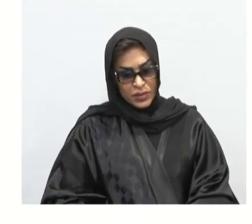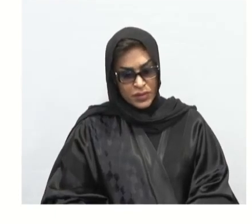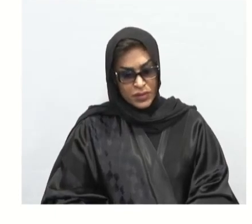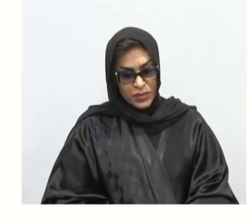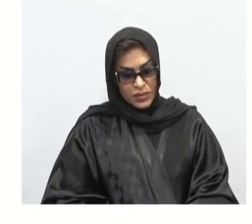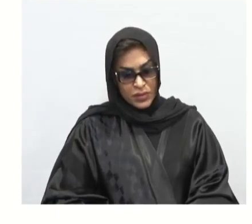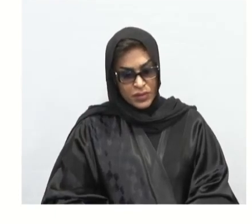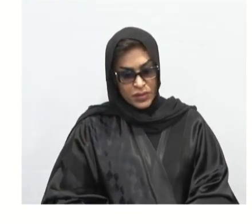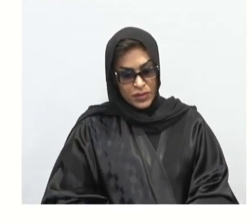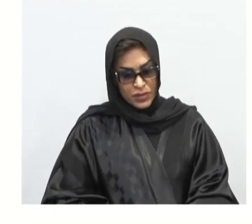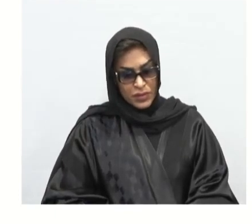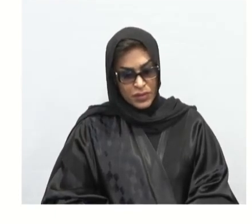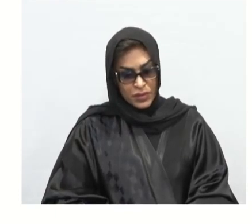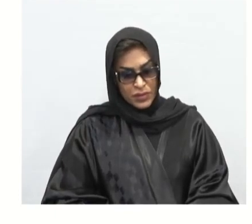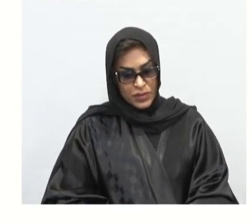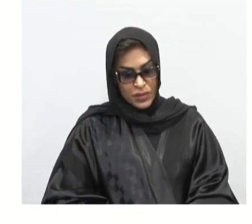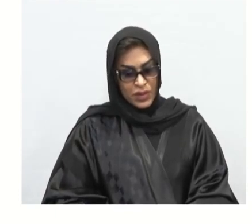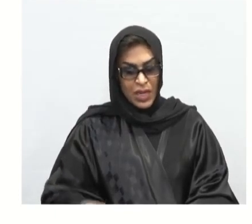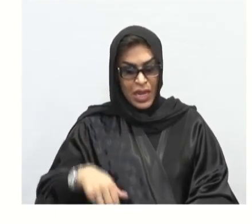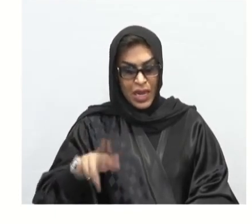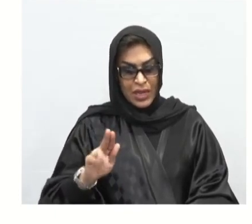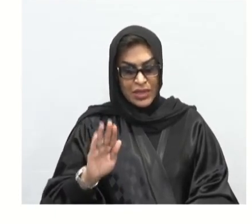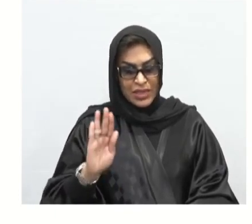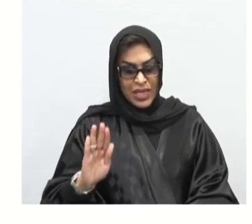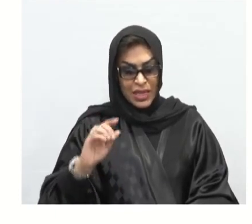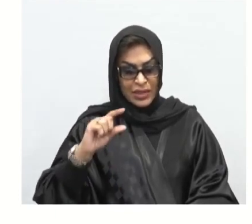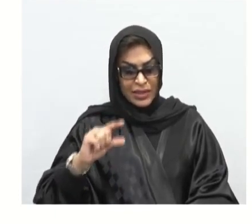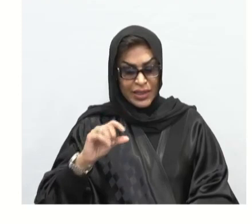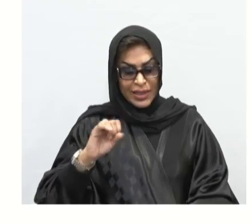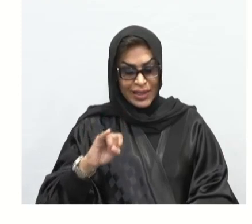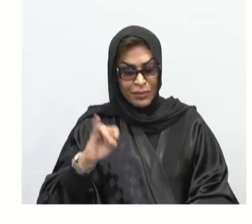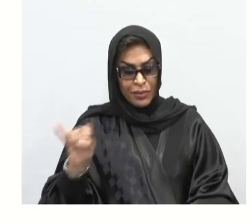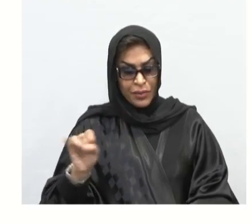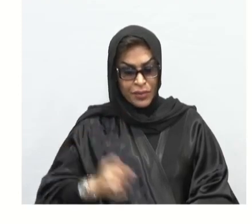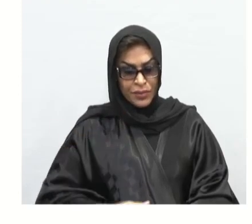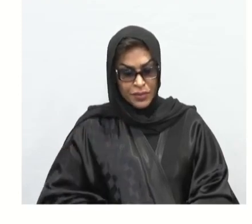احسنتم بالتاكيد هي عباره عن السديم